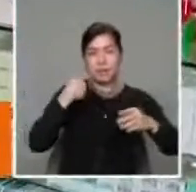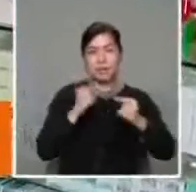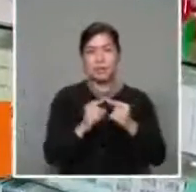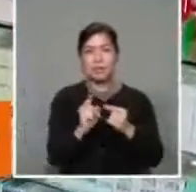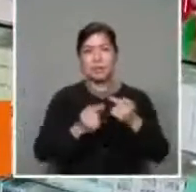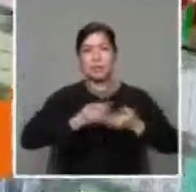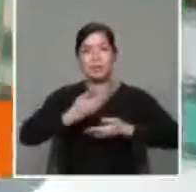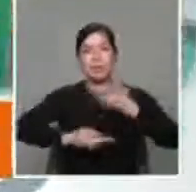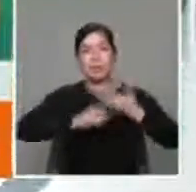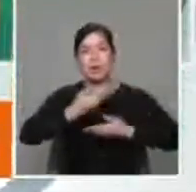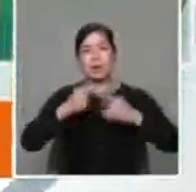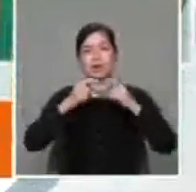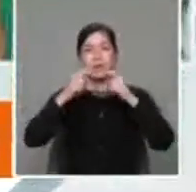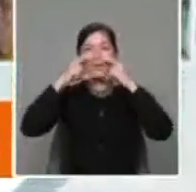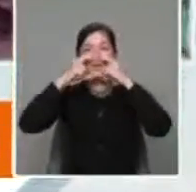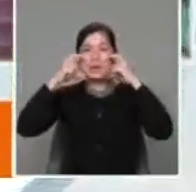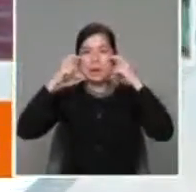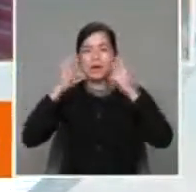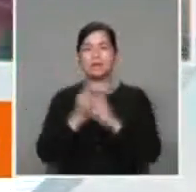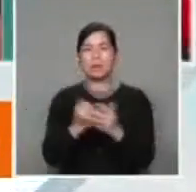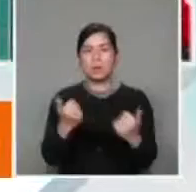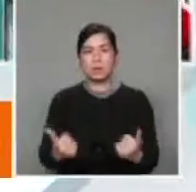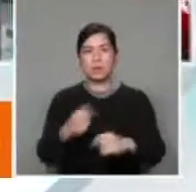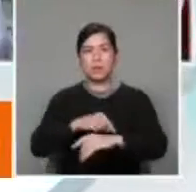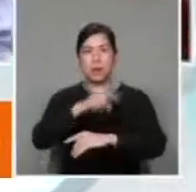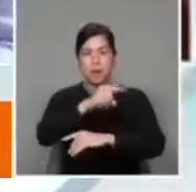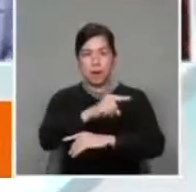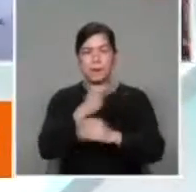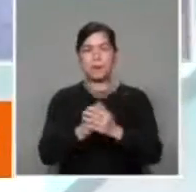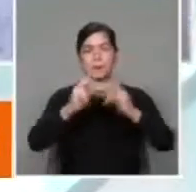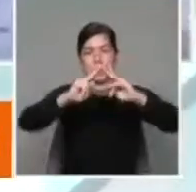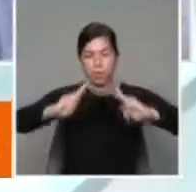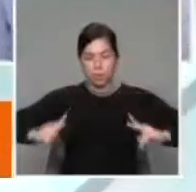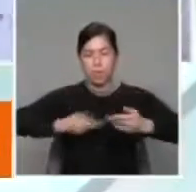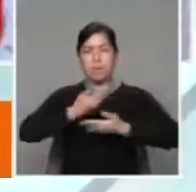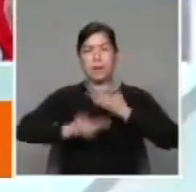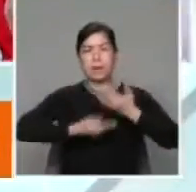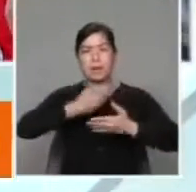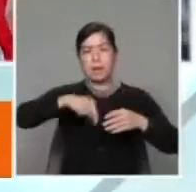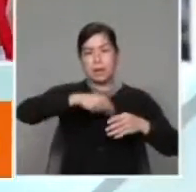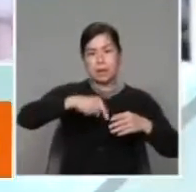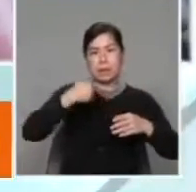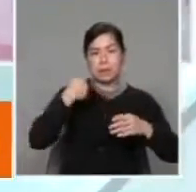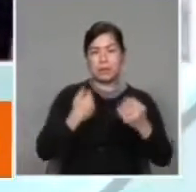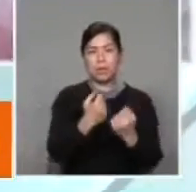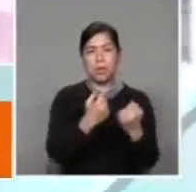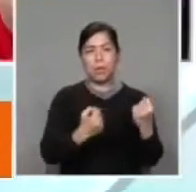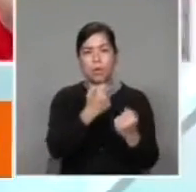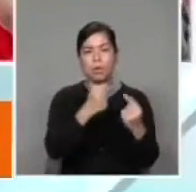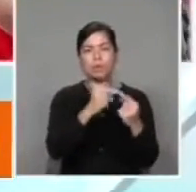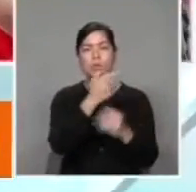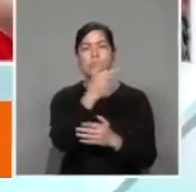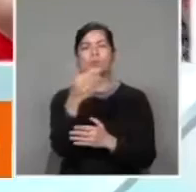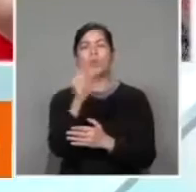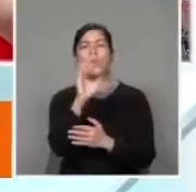หน่ายนะครับหน้ากากอนามัยครับโดยในช่วงบ่ายวันนี้ครับกระทรวงพาณิชย์โดยกรมการค้าภายในเขาจะปล่อยขบวนรถโมบายธงฟ้าเคลื่อน